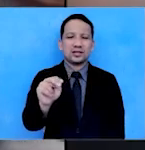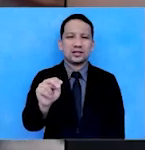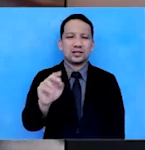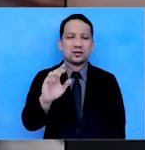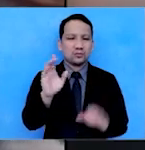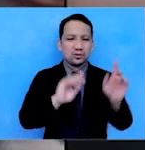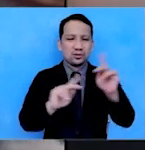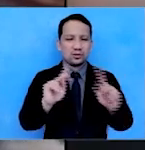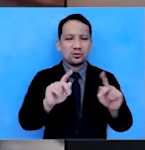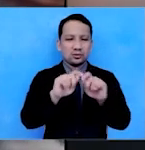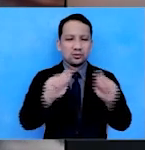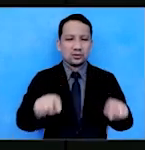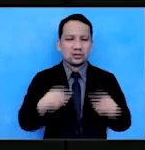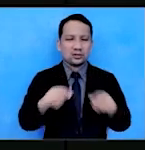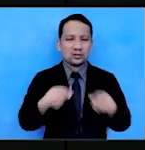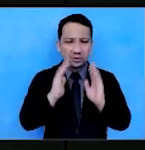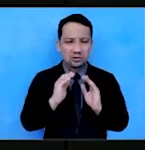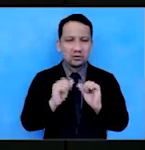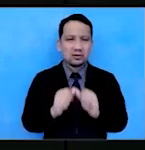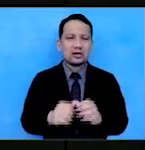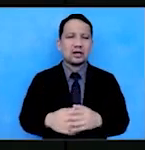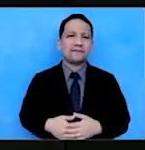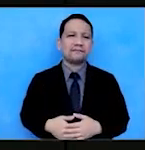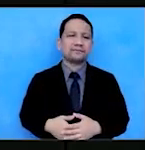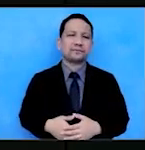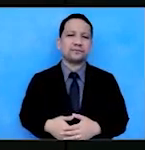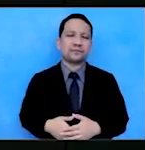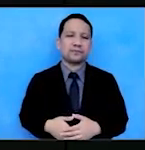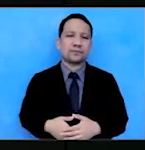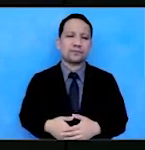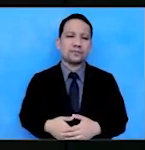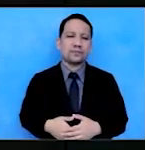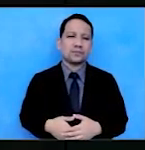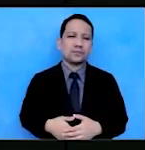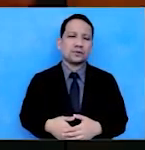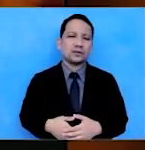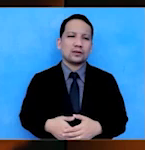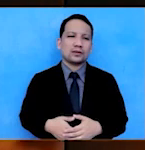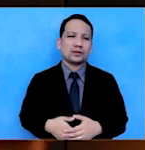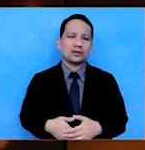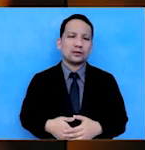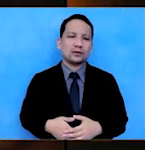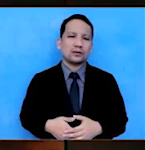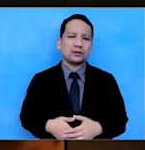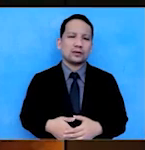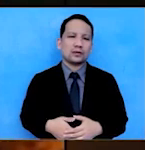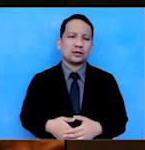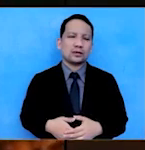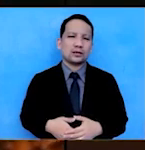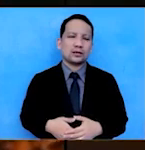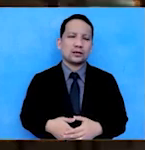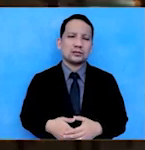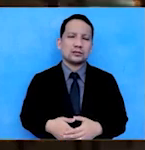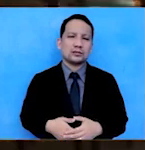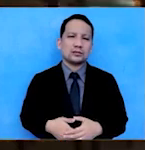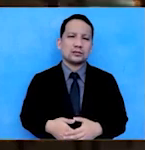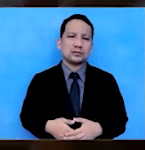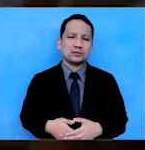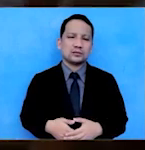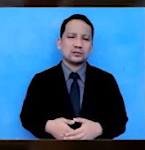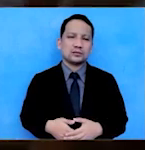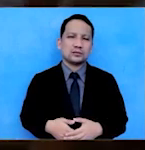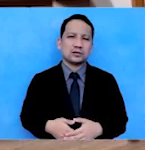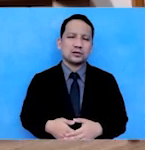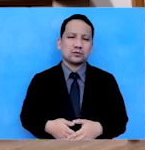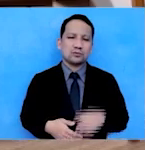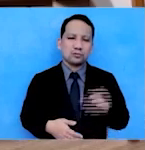pelikulang Triangle of Sadness. Indayat, cleaning lady here, Captain. Okay?